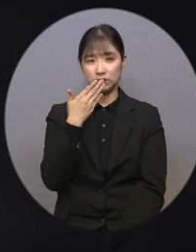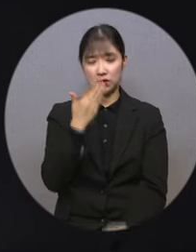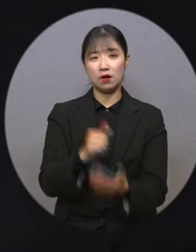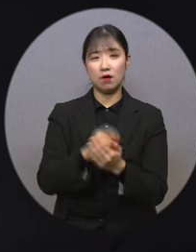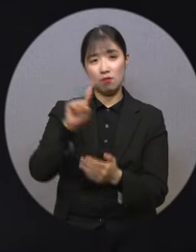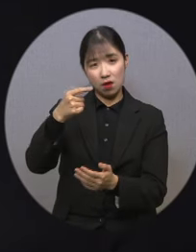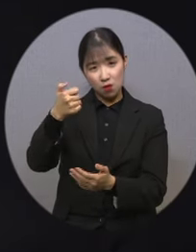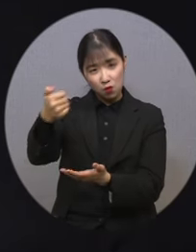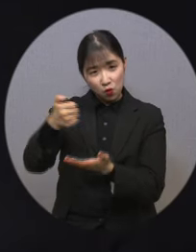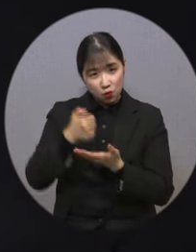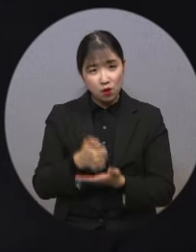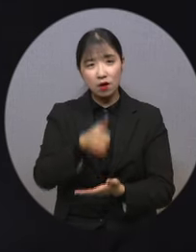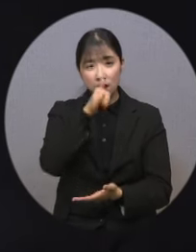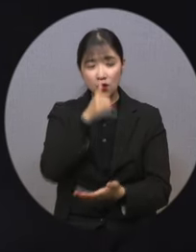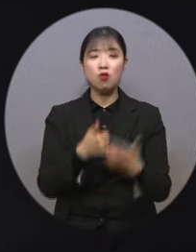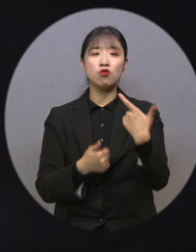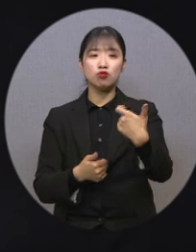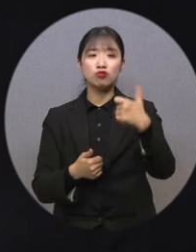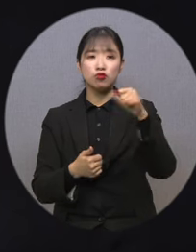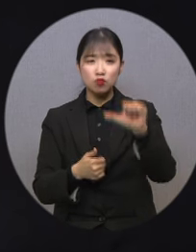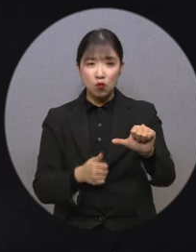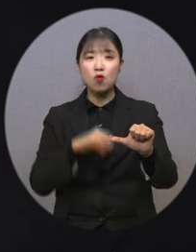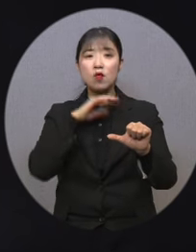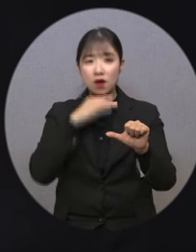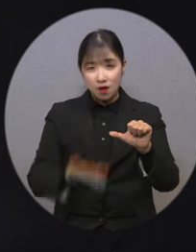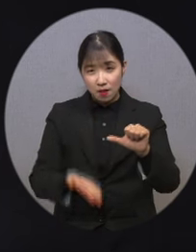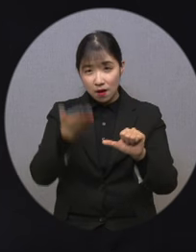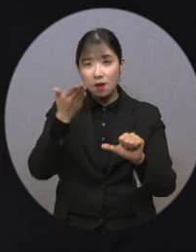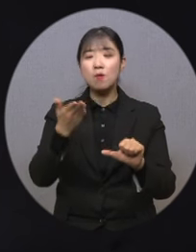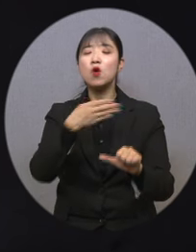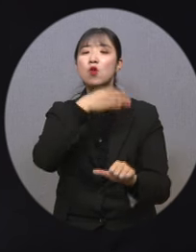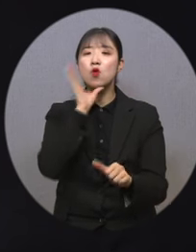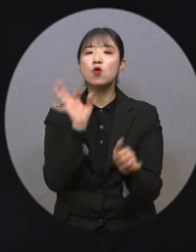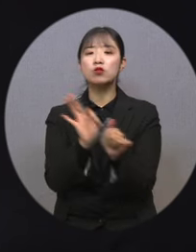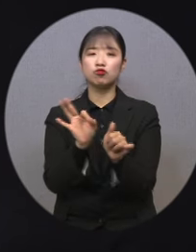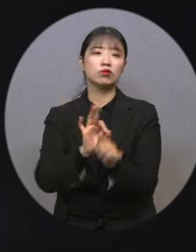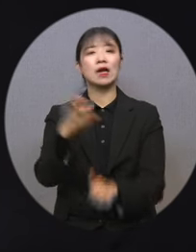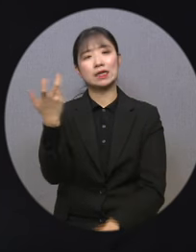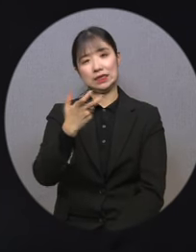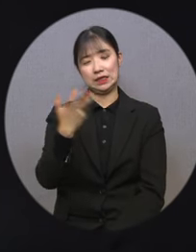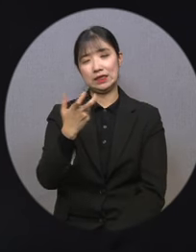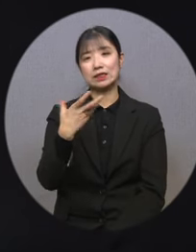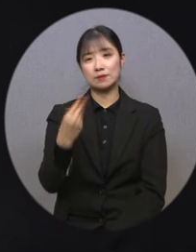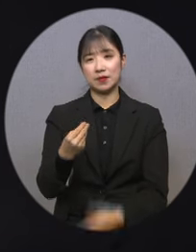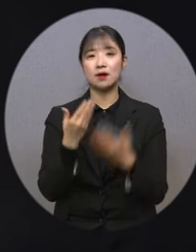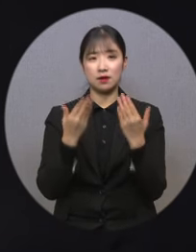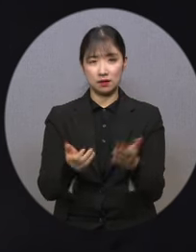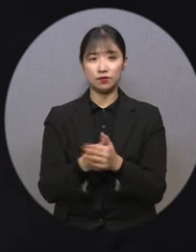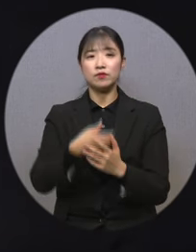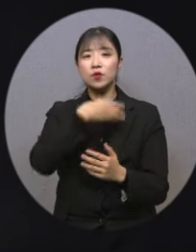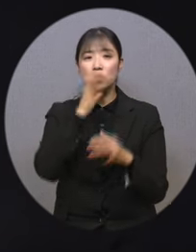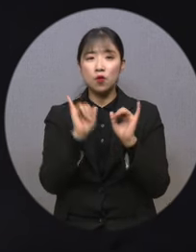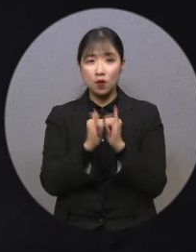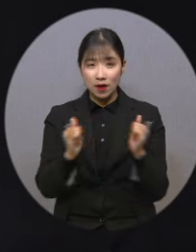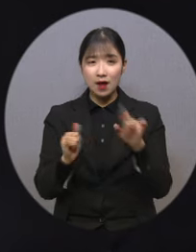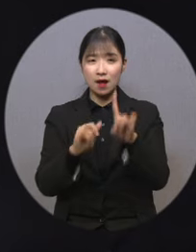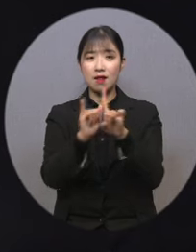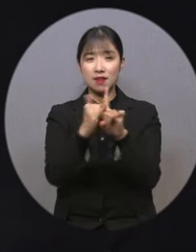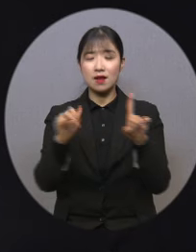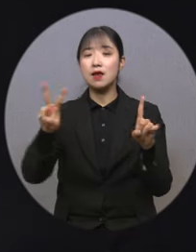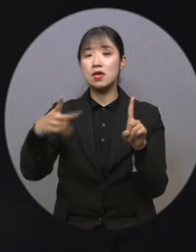나오는 데다가 65세가 넘으면 70만 원을 줍니다. 노인수당. 건국수당을 줘요. 그러니까 노인 한 사람이 220이